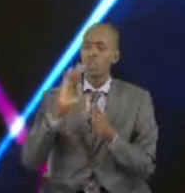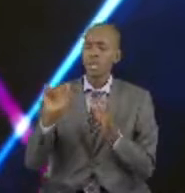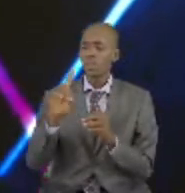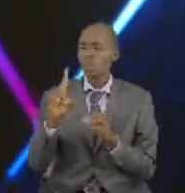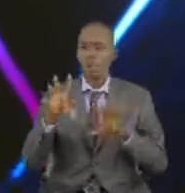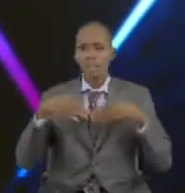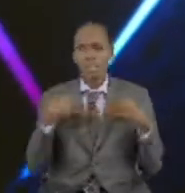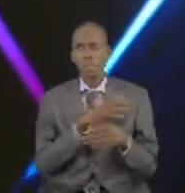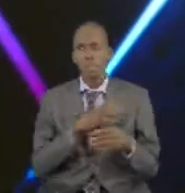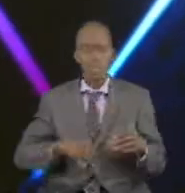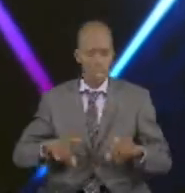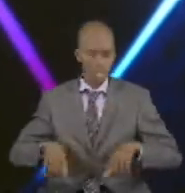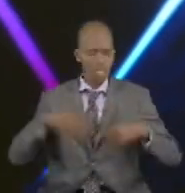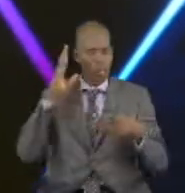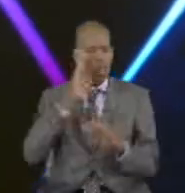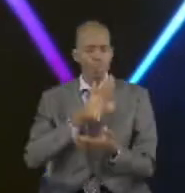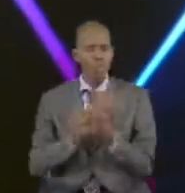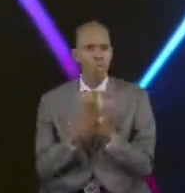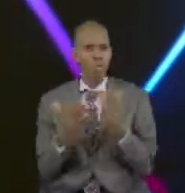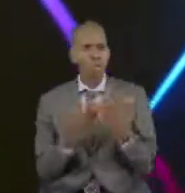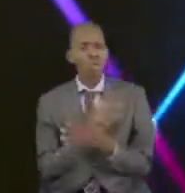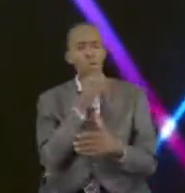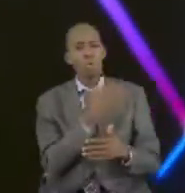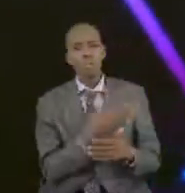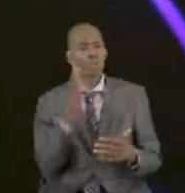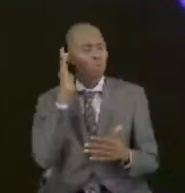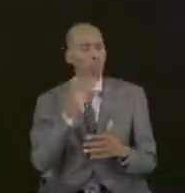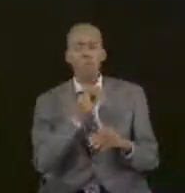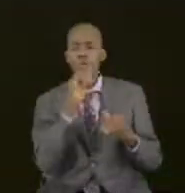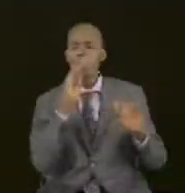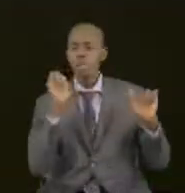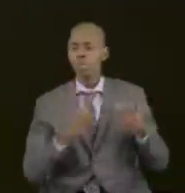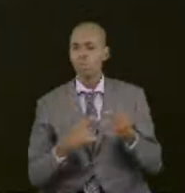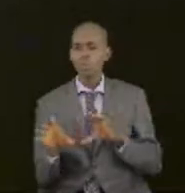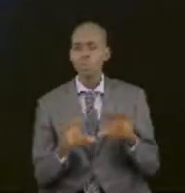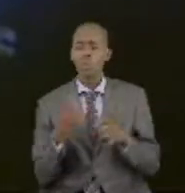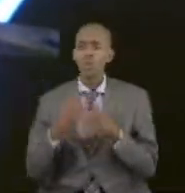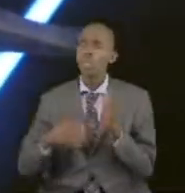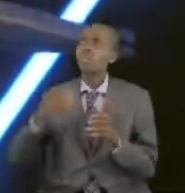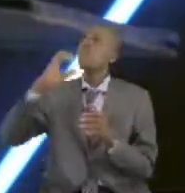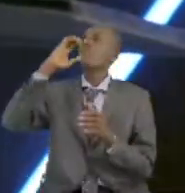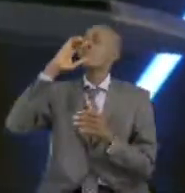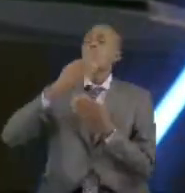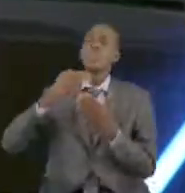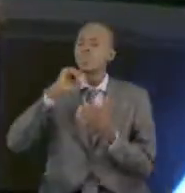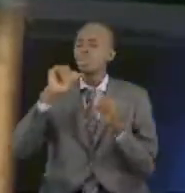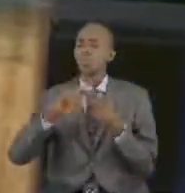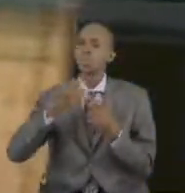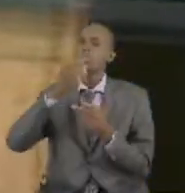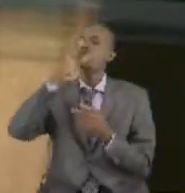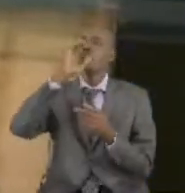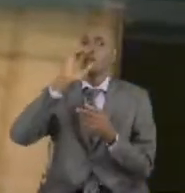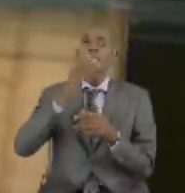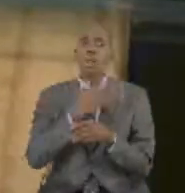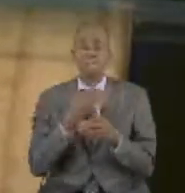et les choses qui faisait auparavant il ne peut plus le faire quelque chose qui le beauf vivait encore il ne les voit plus et les